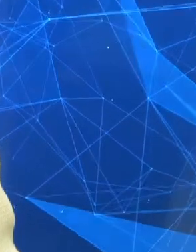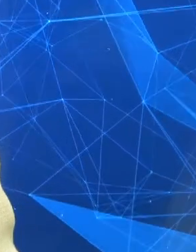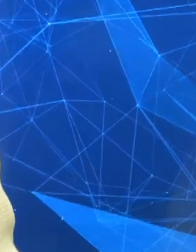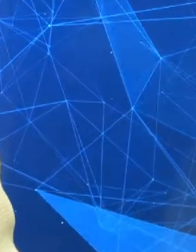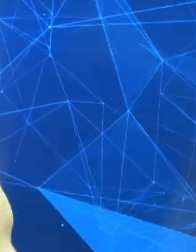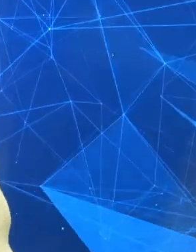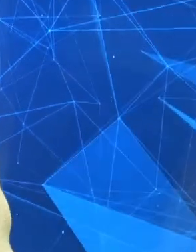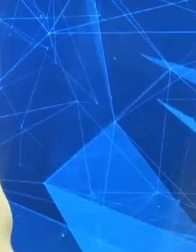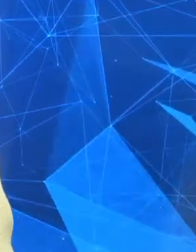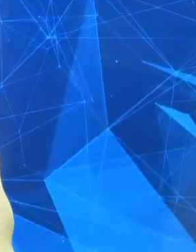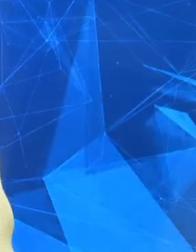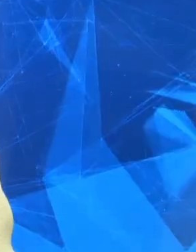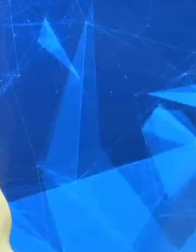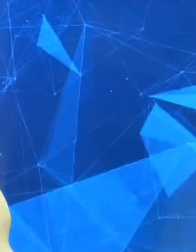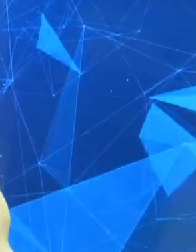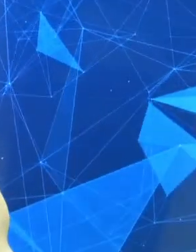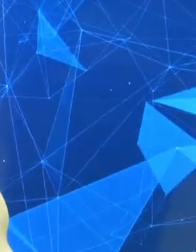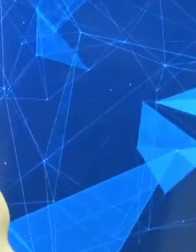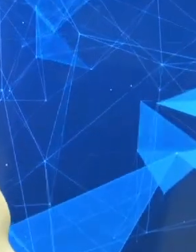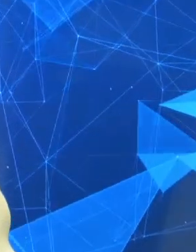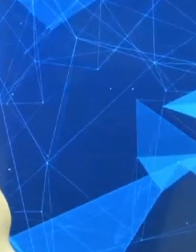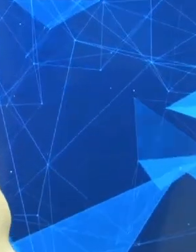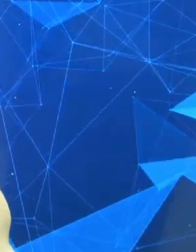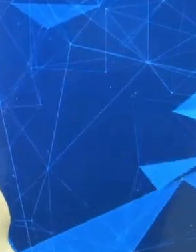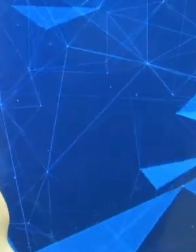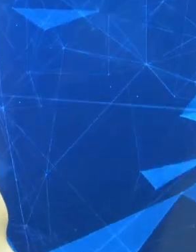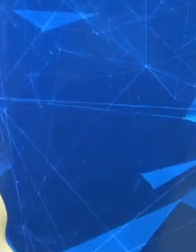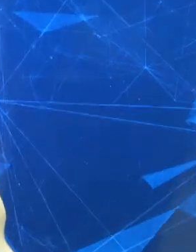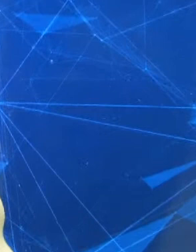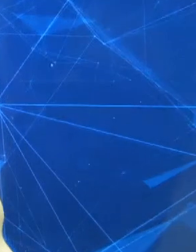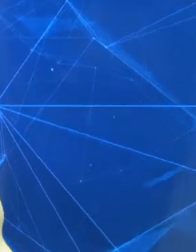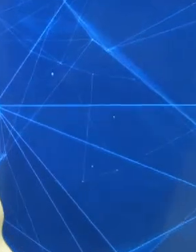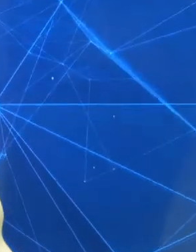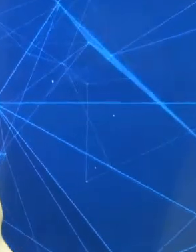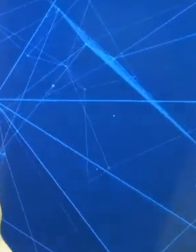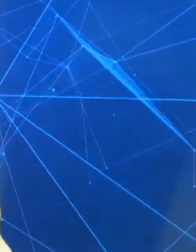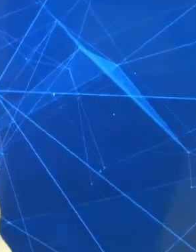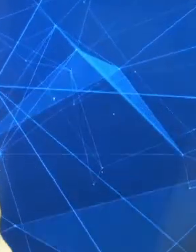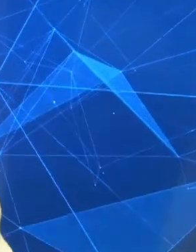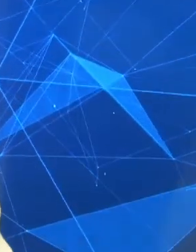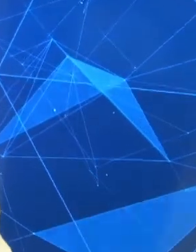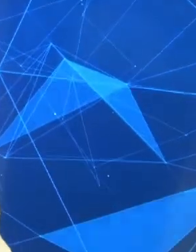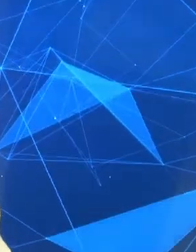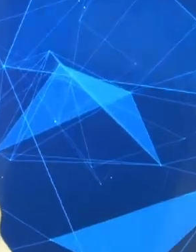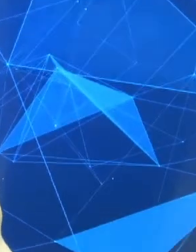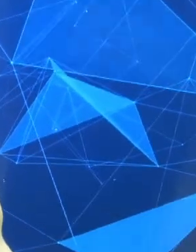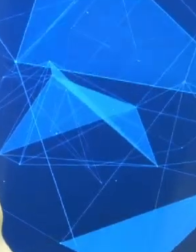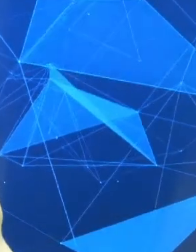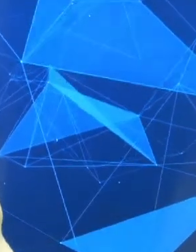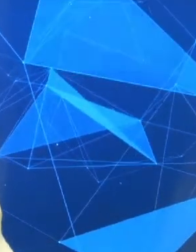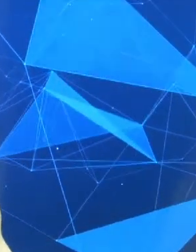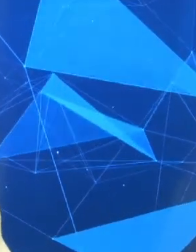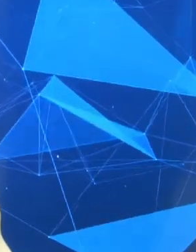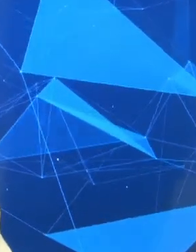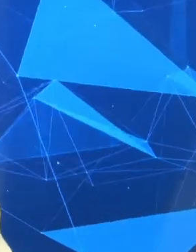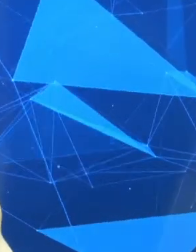Ο κυβερνητικός εκπρόσωπος, ο κύριος Ταραντήλης, στη σημερινή τακτική ενημέρωση μίλησε για την προτεραιοποίηση